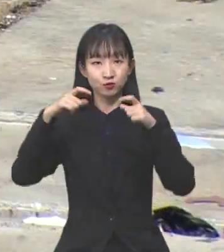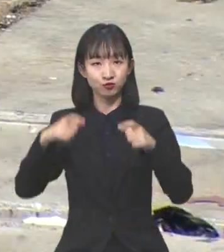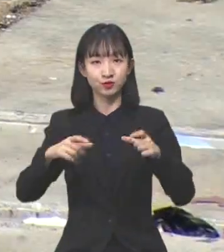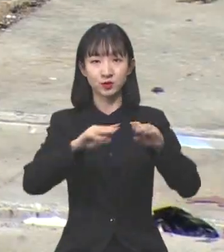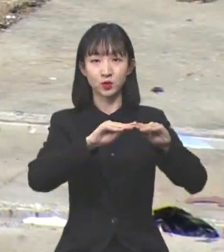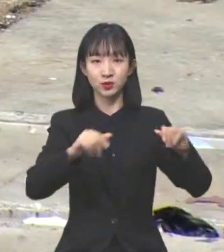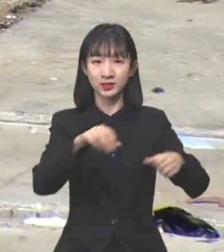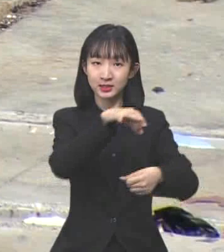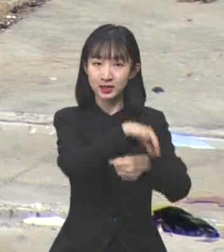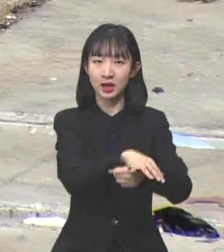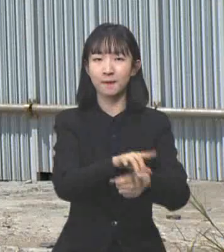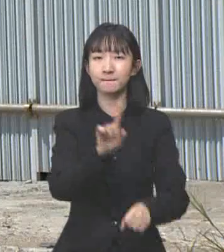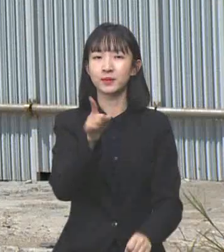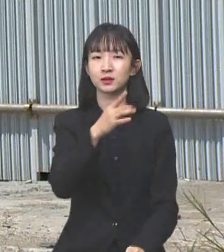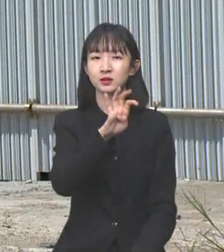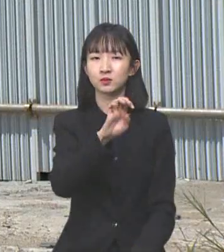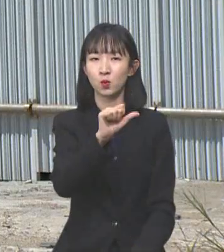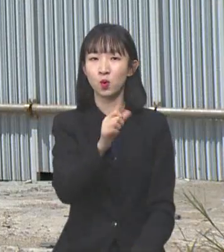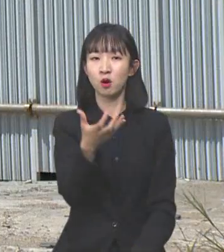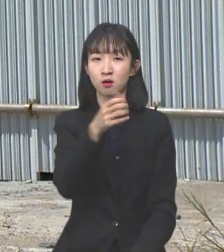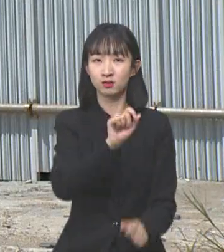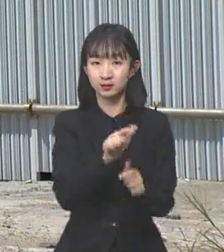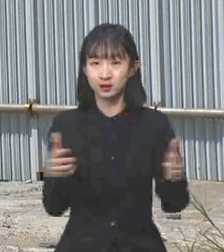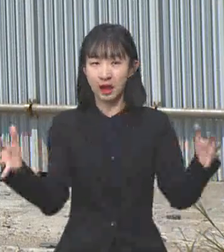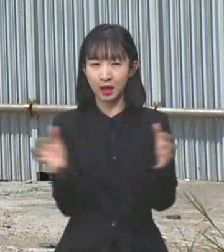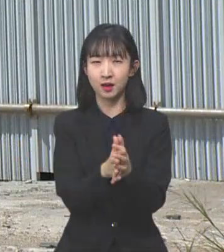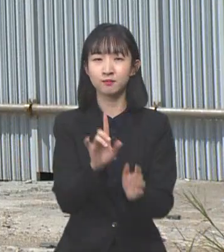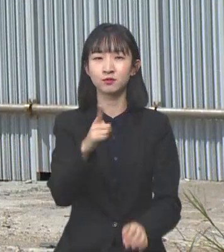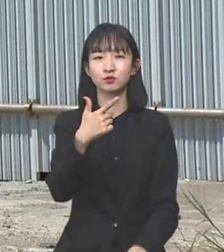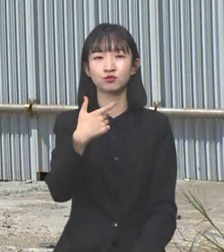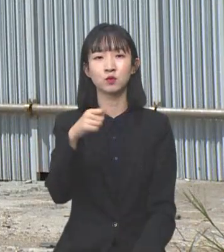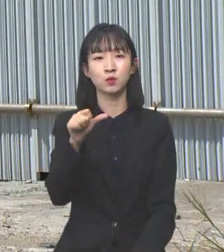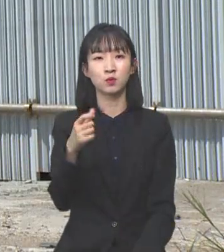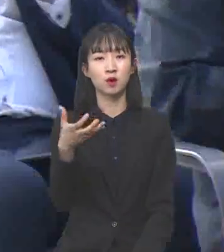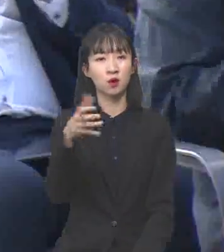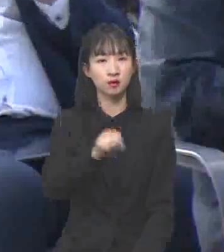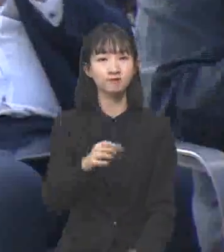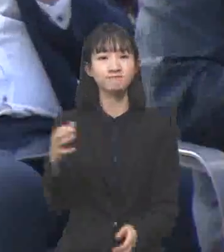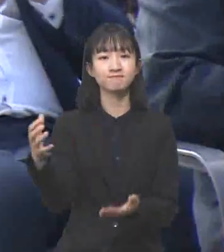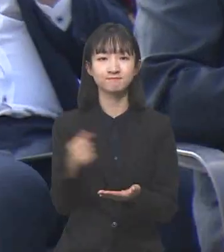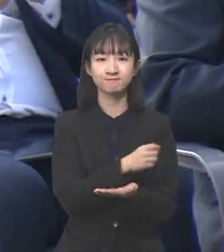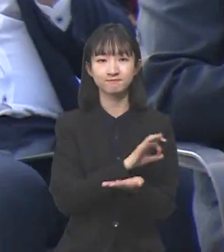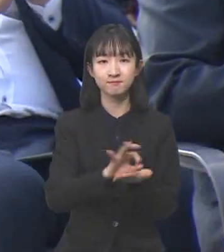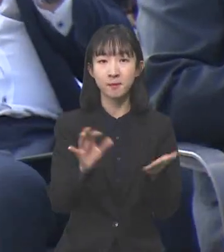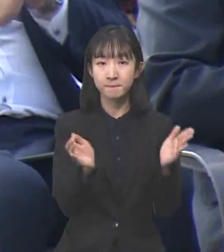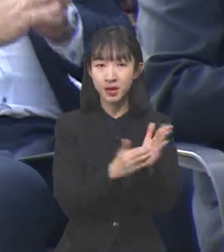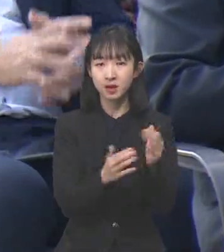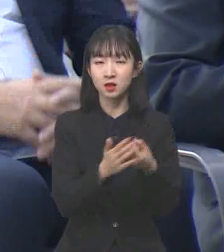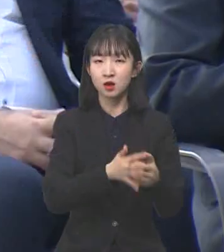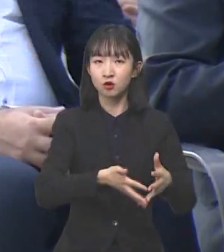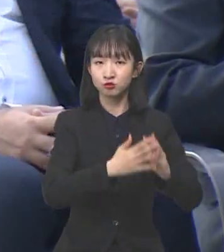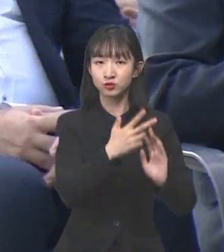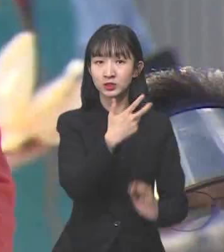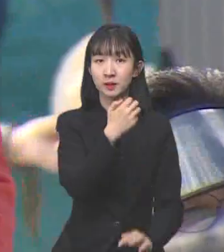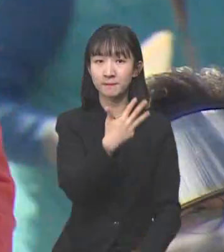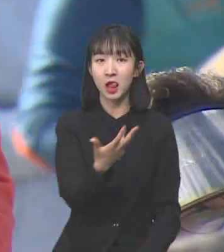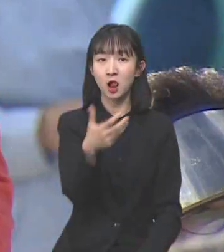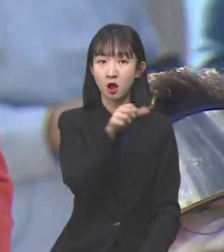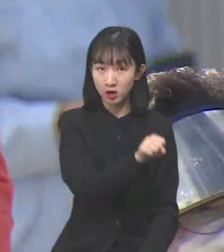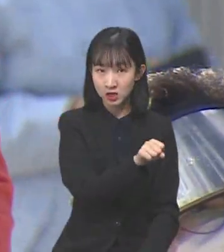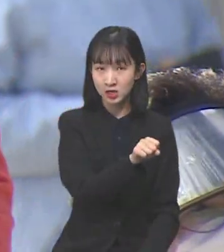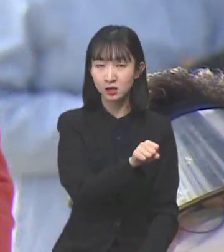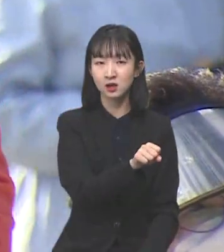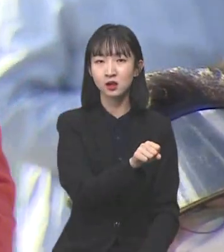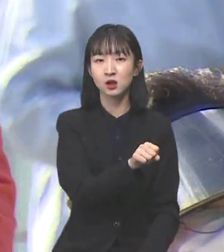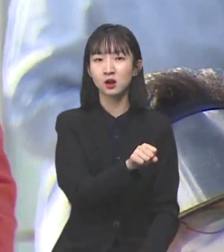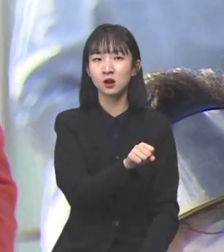맵 245호 1 비롯해 총 160억 원을 투입해 씁니다 건축 공사비 78억 원을 없이 작동